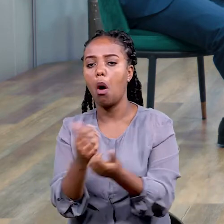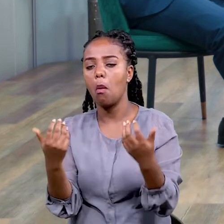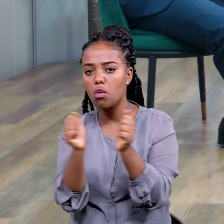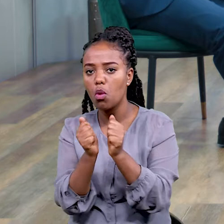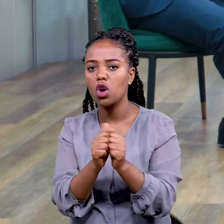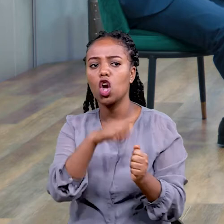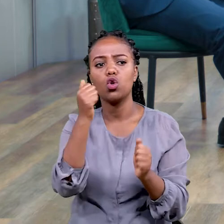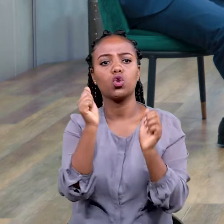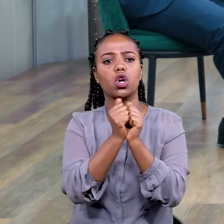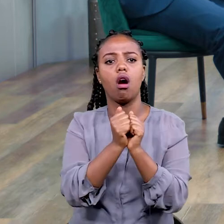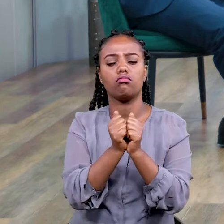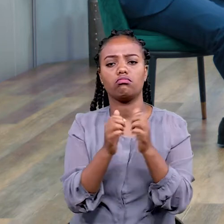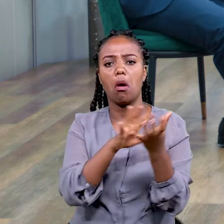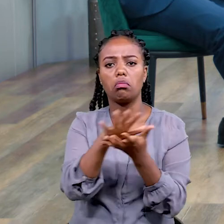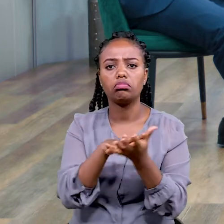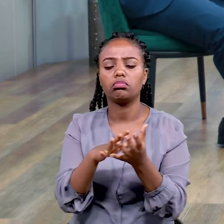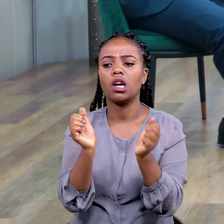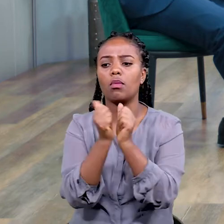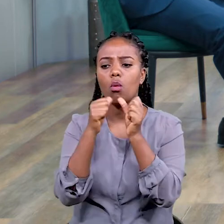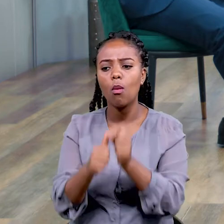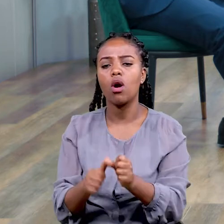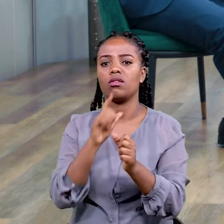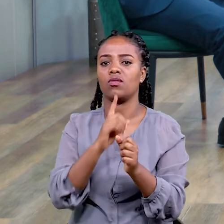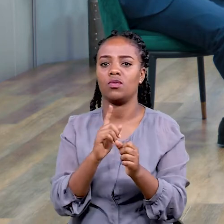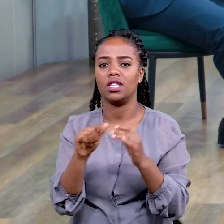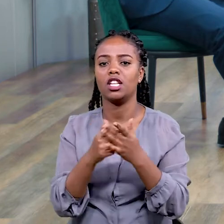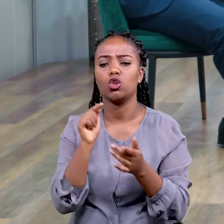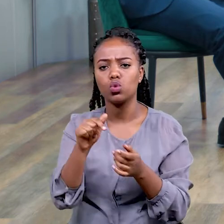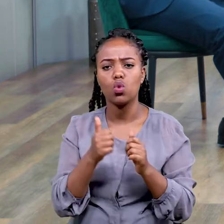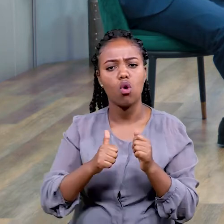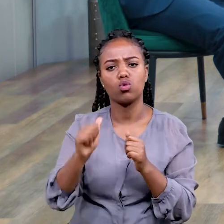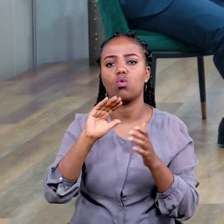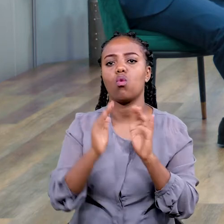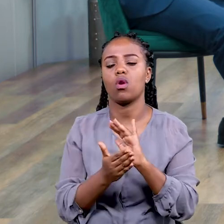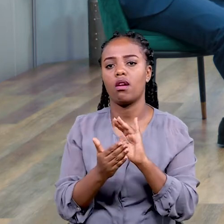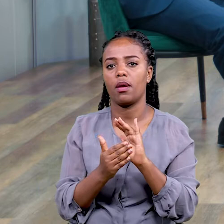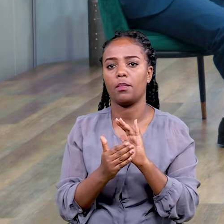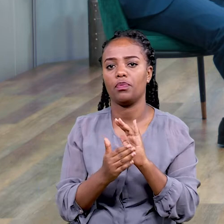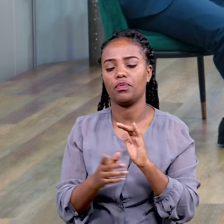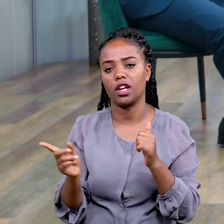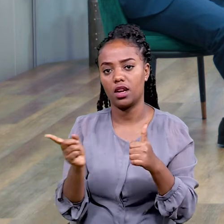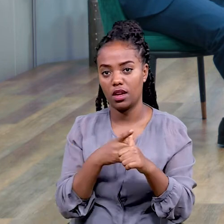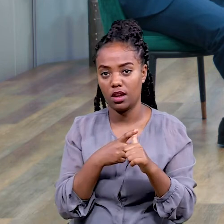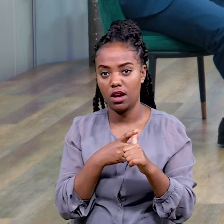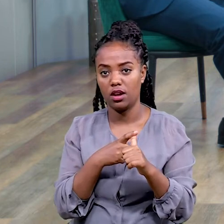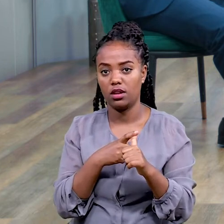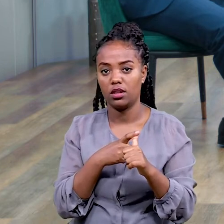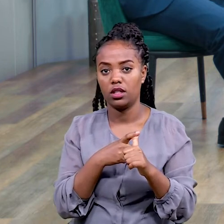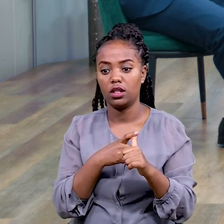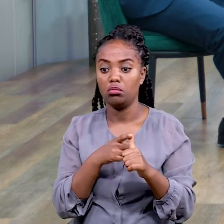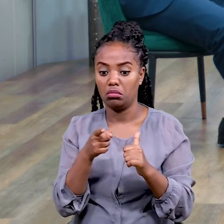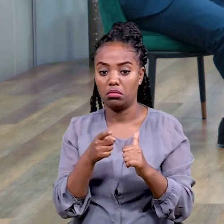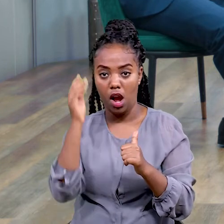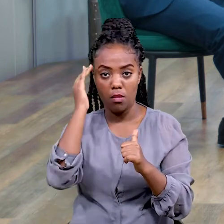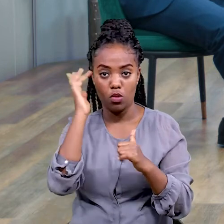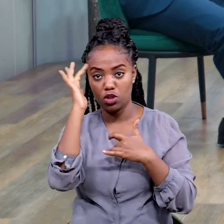የሚውሉት ከሌሎች አዋቂ ሰዎች ጋር ነው ማለት ነው። ስለዚህ ይሄ የራሱ የሆነ አንደኛ እነሱ የተሟላ